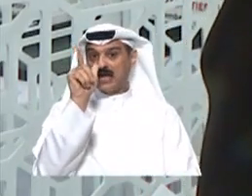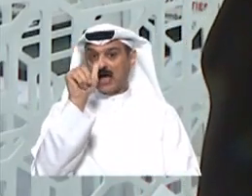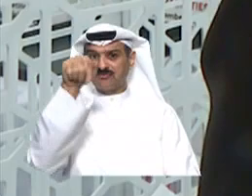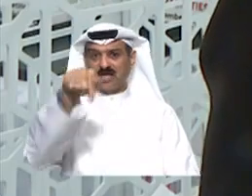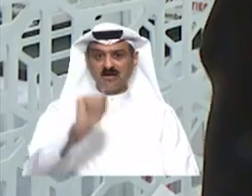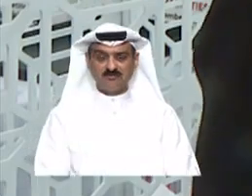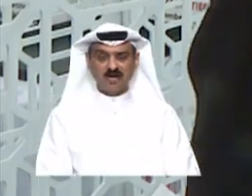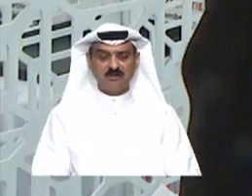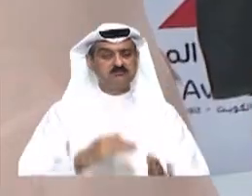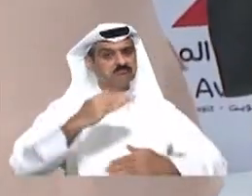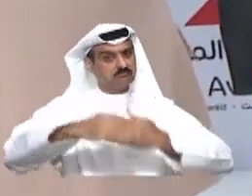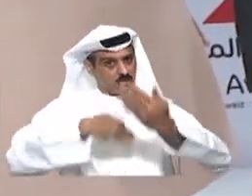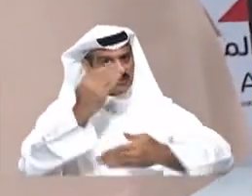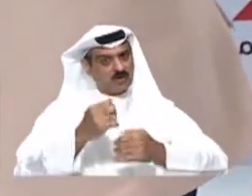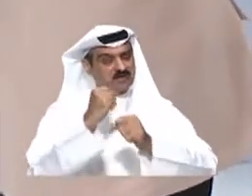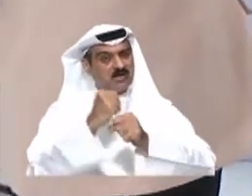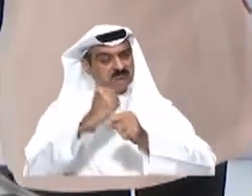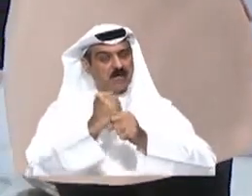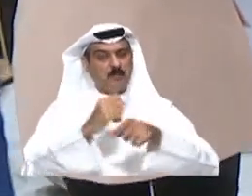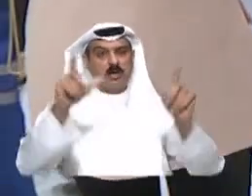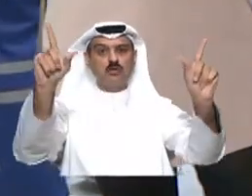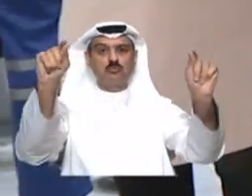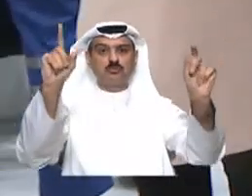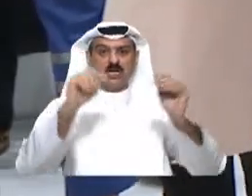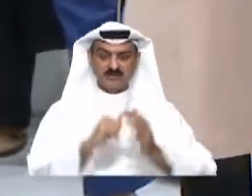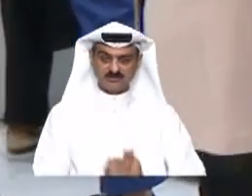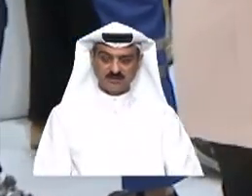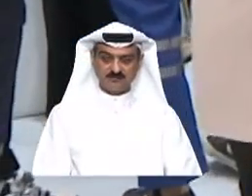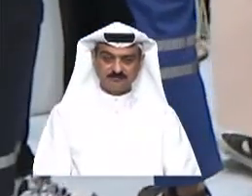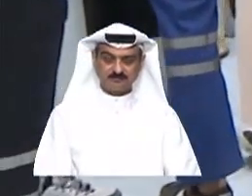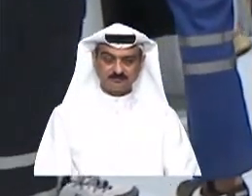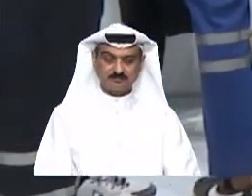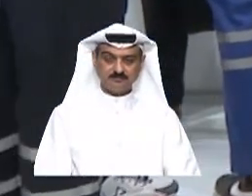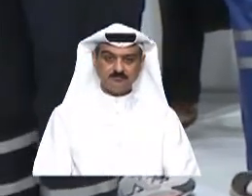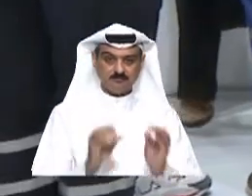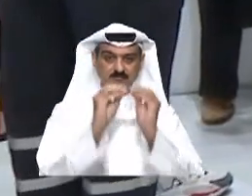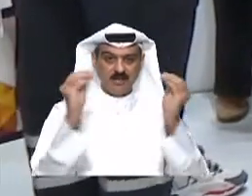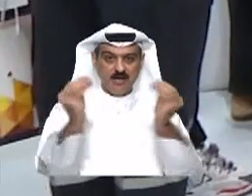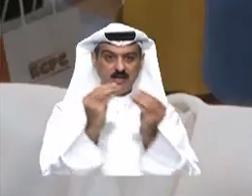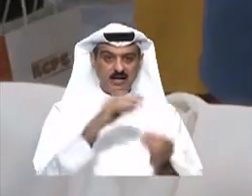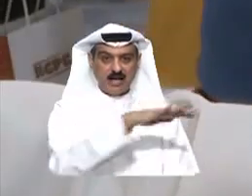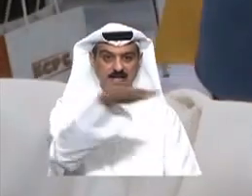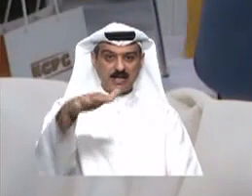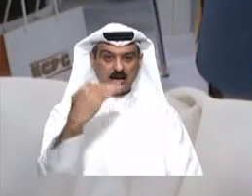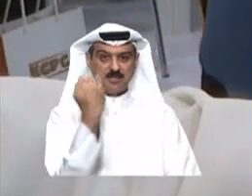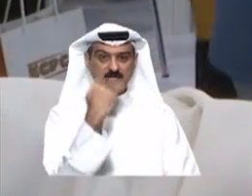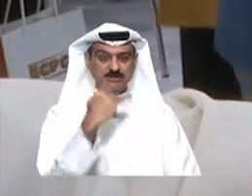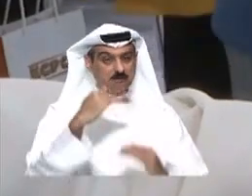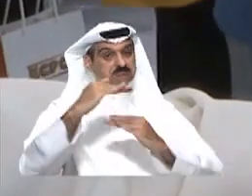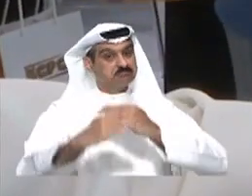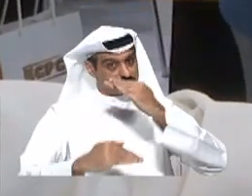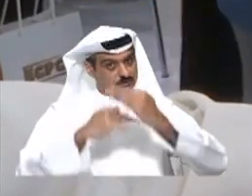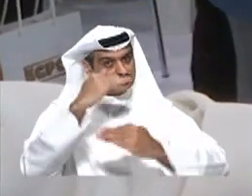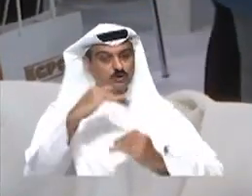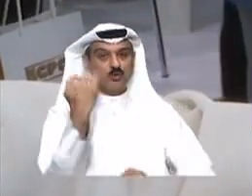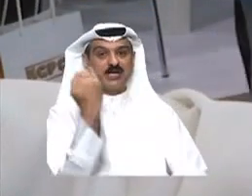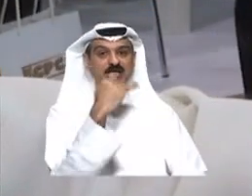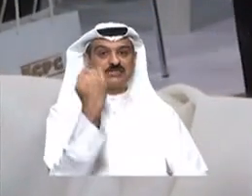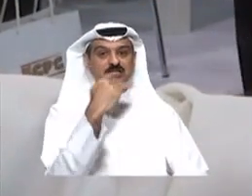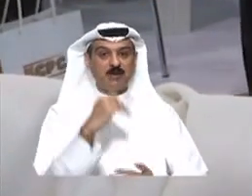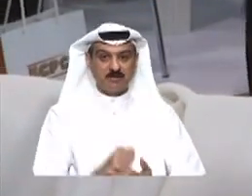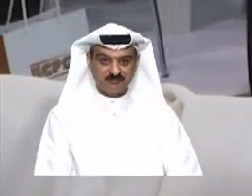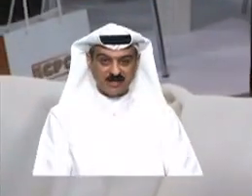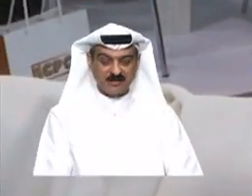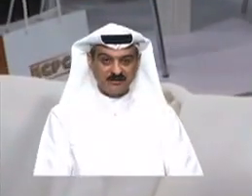يكون مواطنا إيجابيا منتجا. طبعا تسعى الهيئة العامة للشباب لتطوير الرأس المال البشري